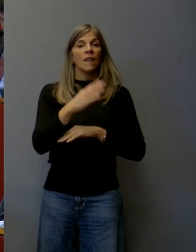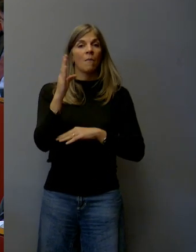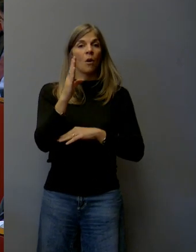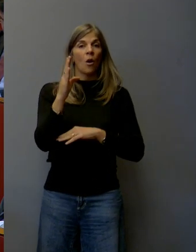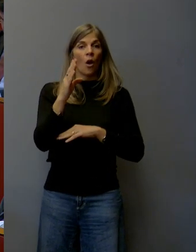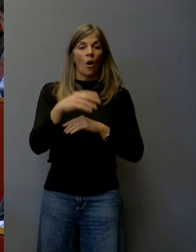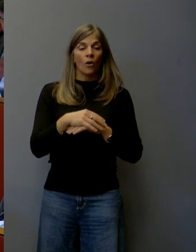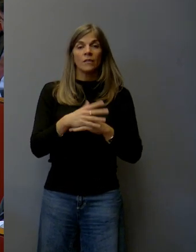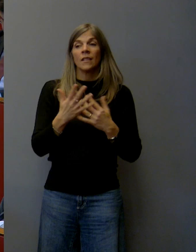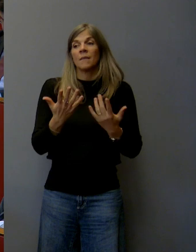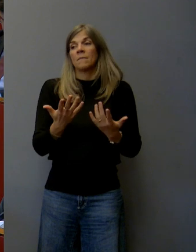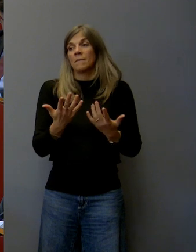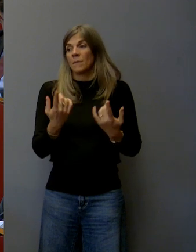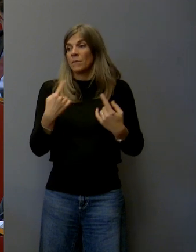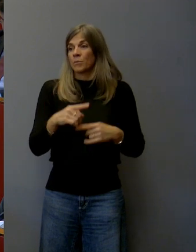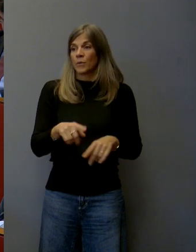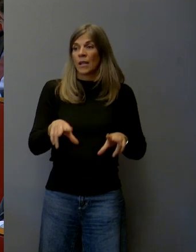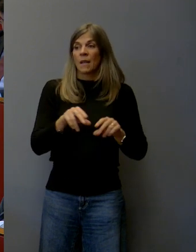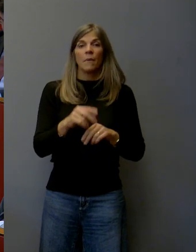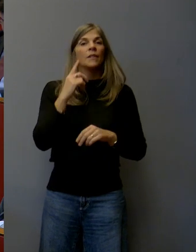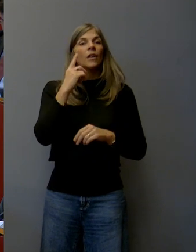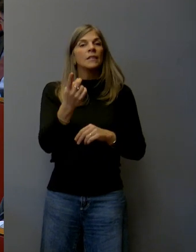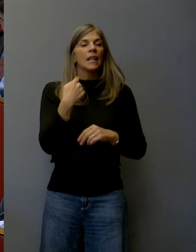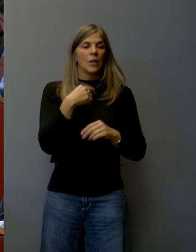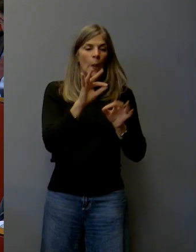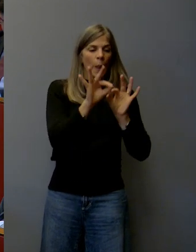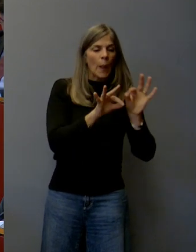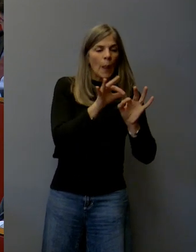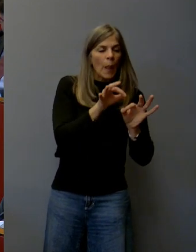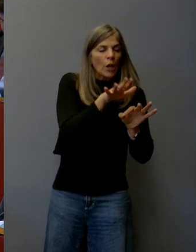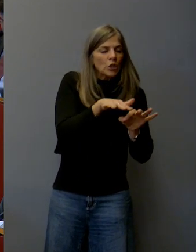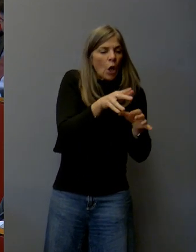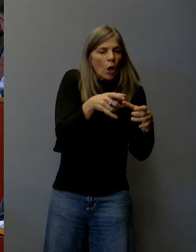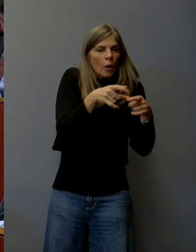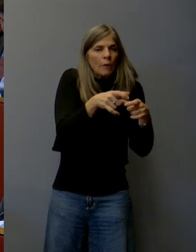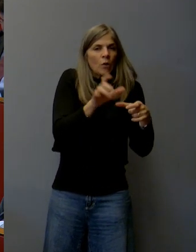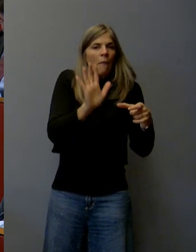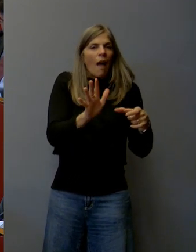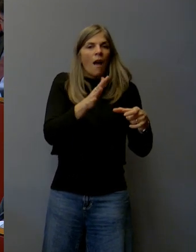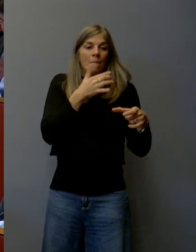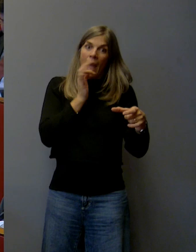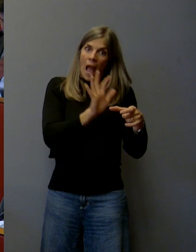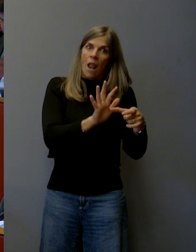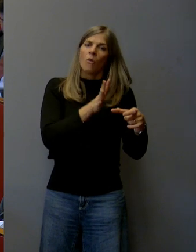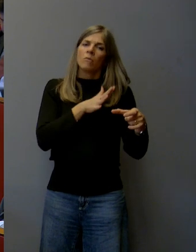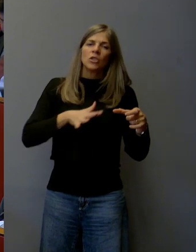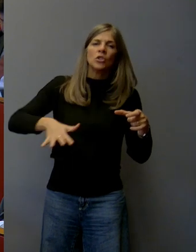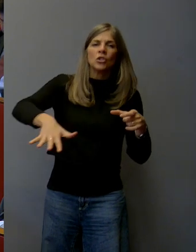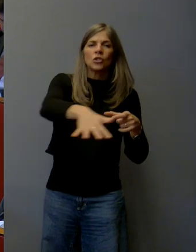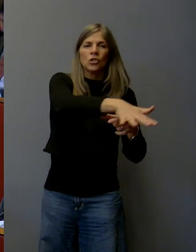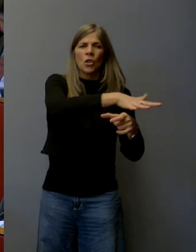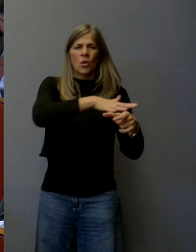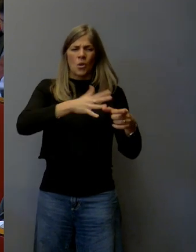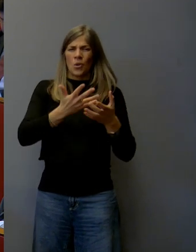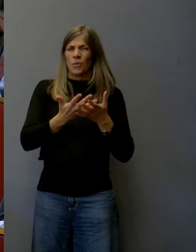sempre qua se rifacciamo un manufatto ma tutto quello che c'è intorno non ha rigenerazione non ha riqualificazione non